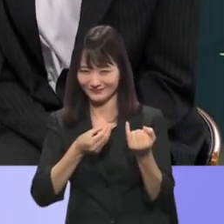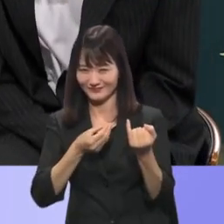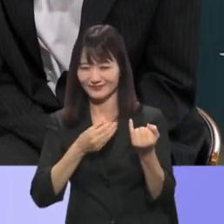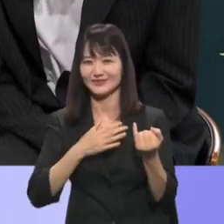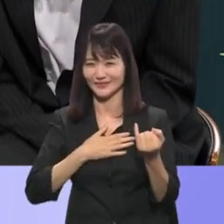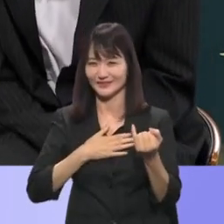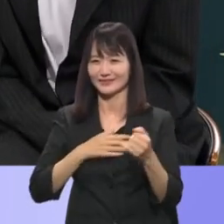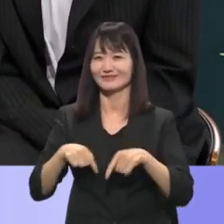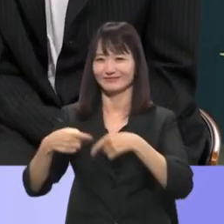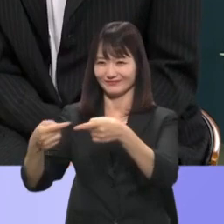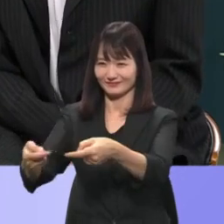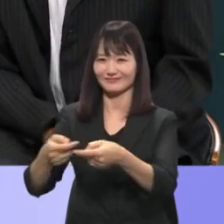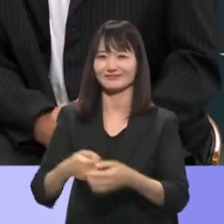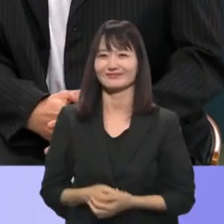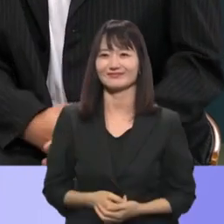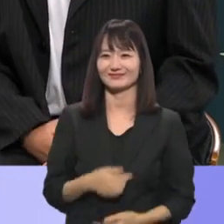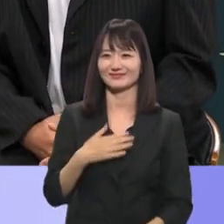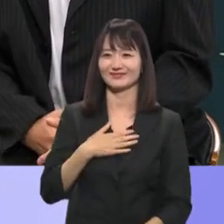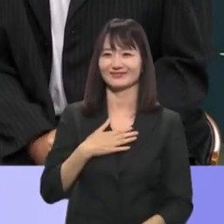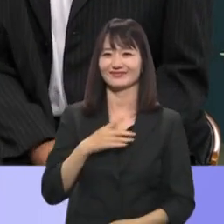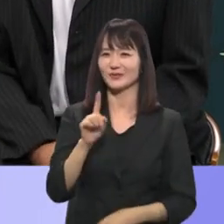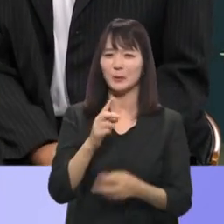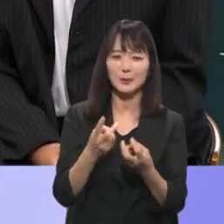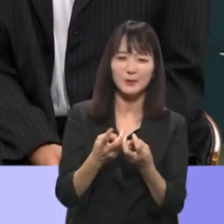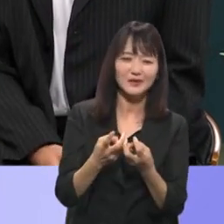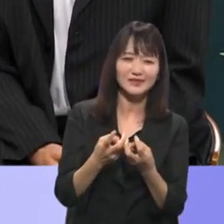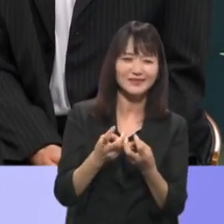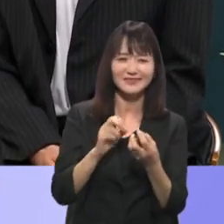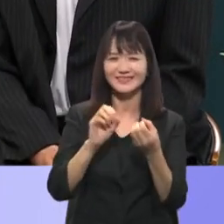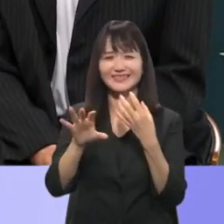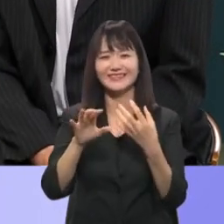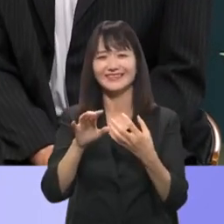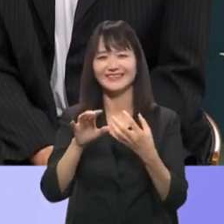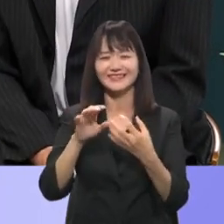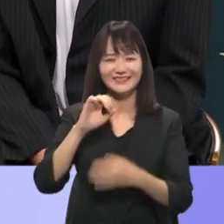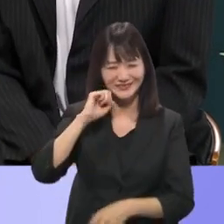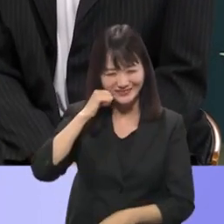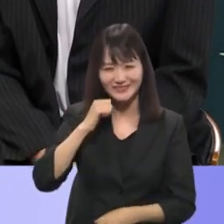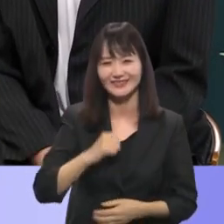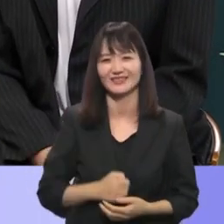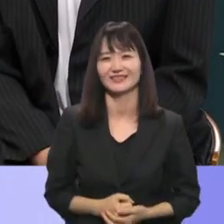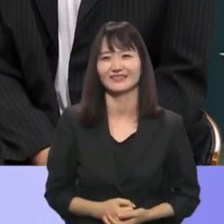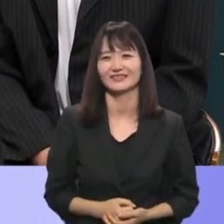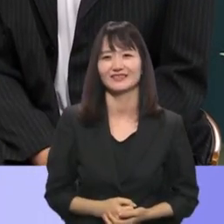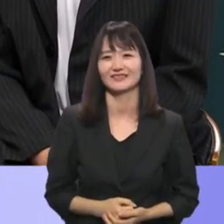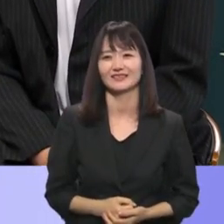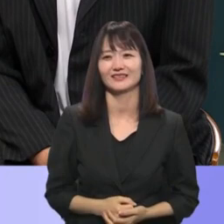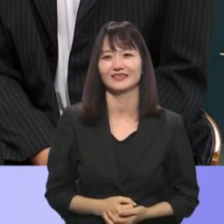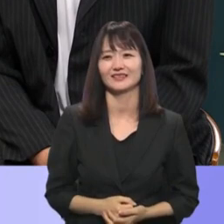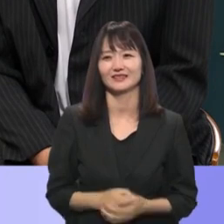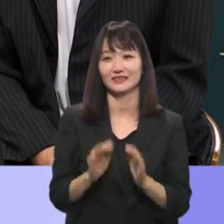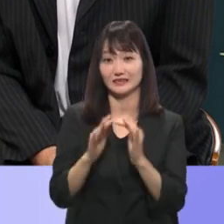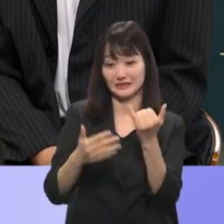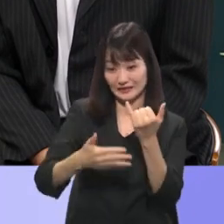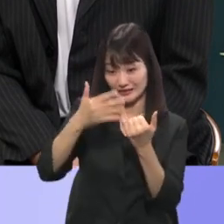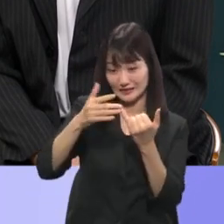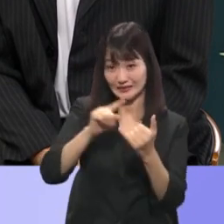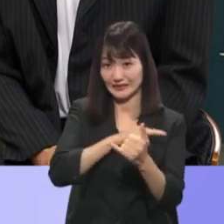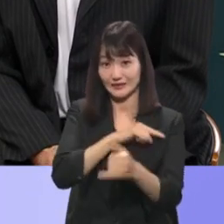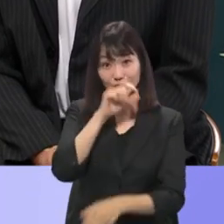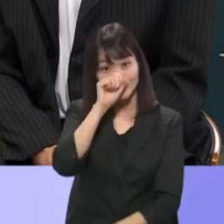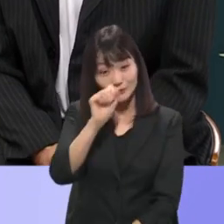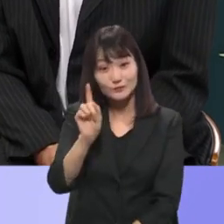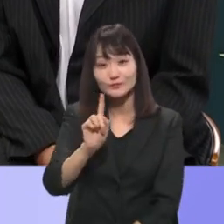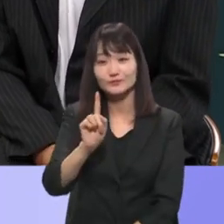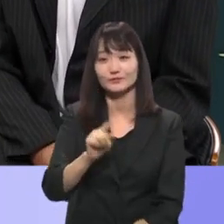아무튼 저도 지금 막 어떻게 하려고 했는데요 근데 이제이 채널에 가장 큰 장점으로